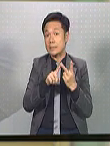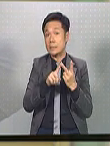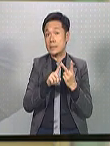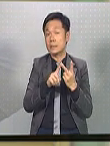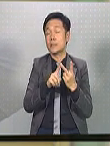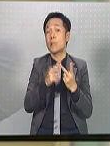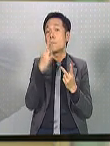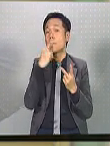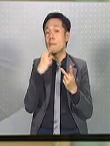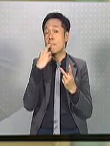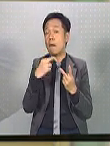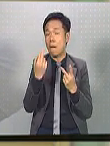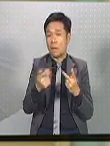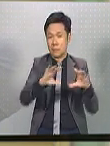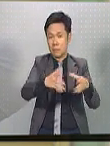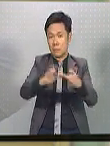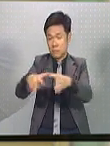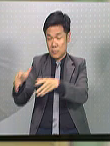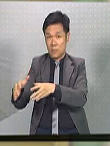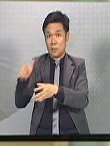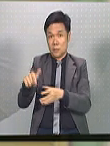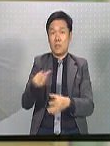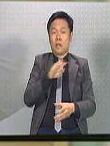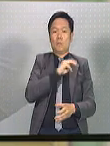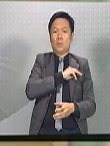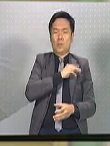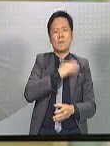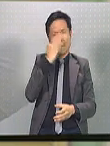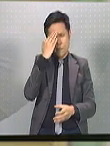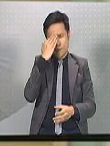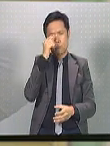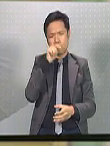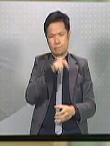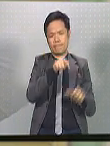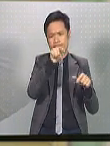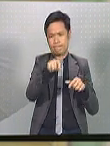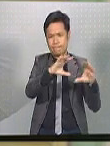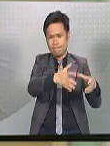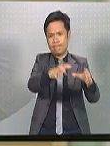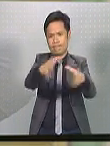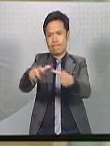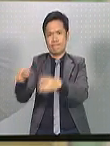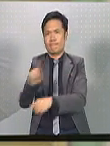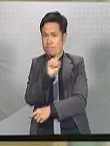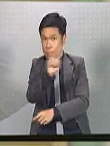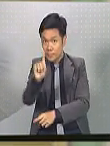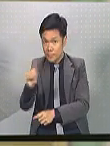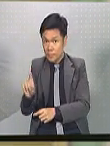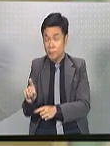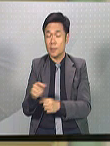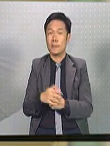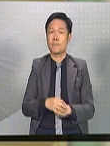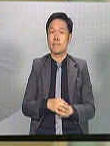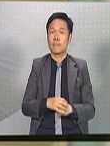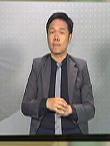itu memang telah pun dikenal pasti oleh Kementerian Kesehatan walaupun Duck walaupun menelepon deckyshop